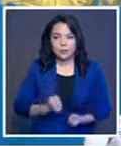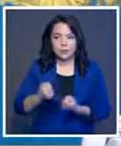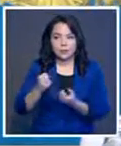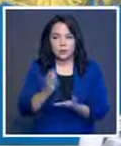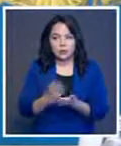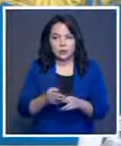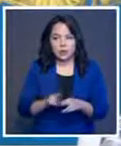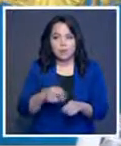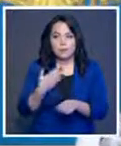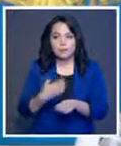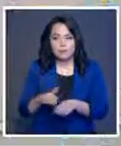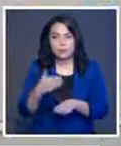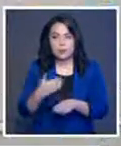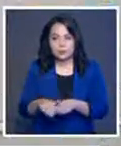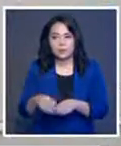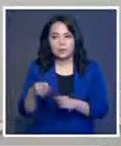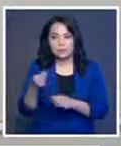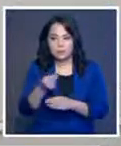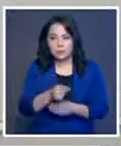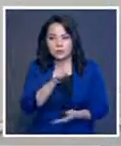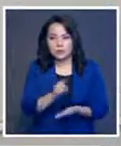если постепенно